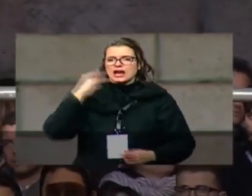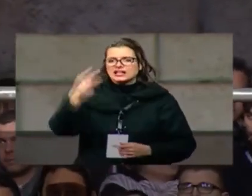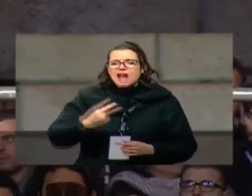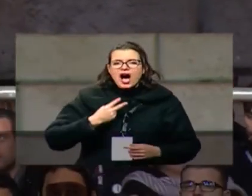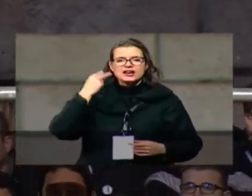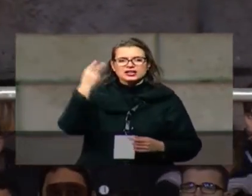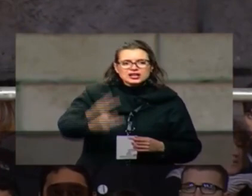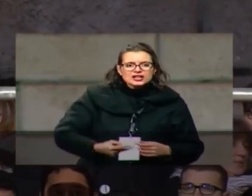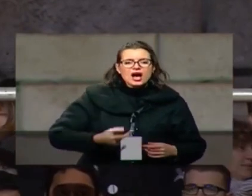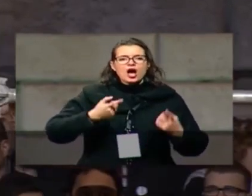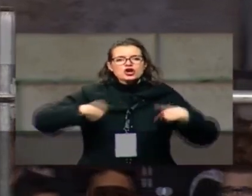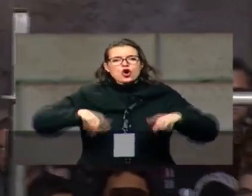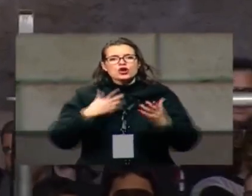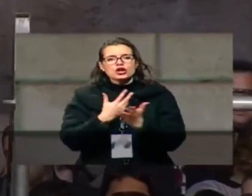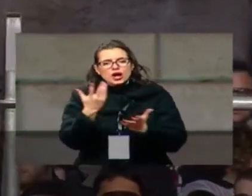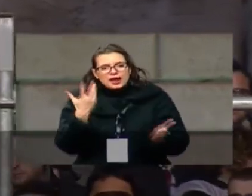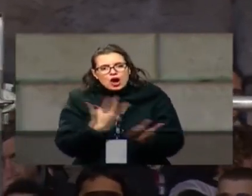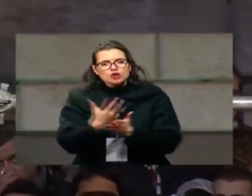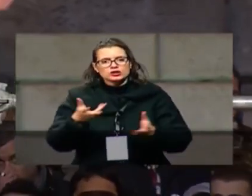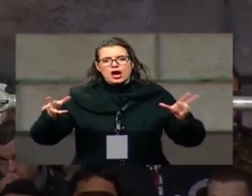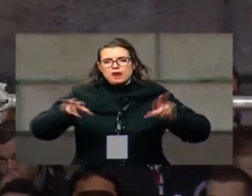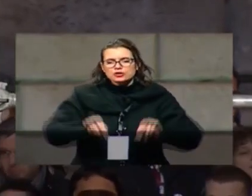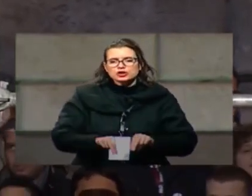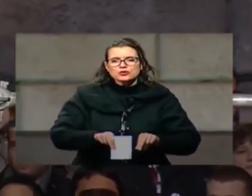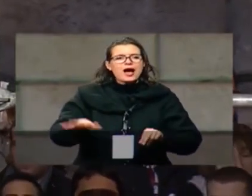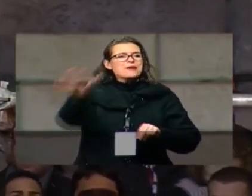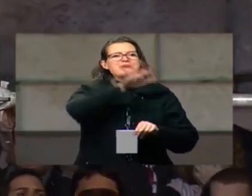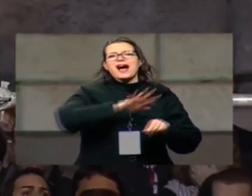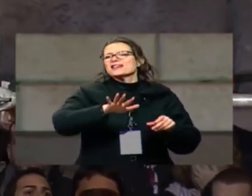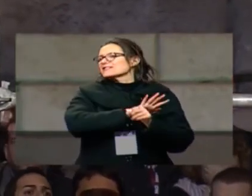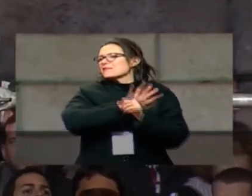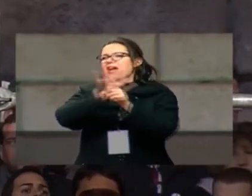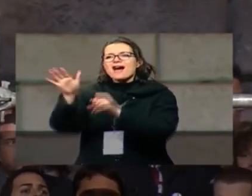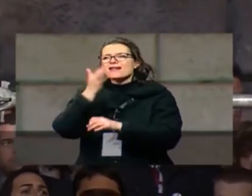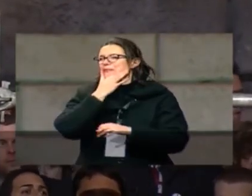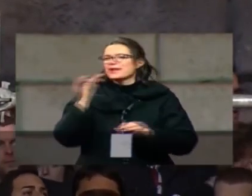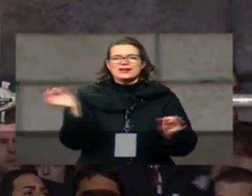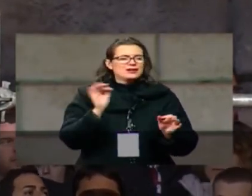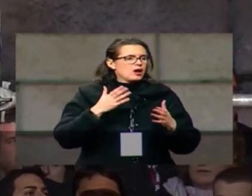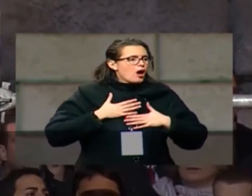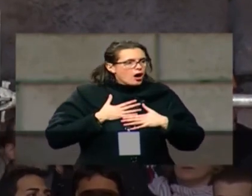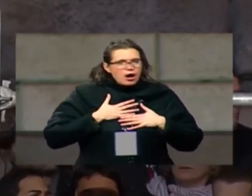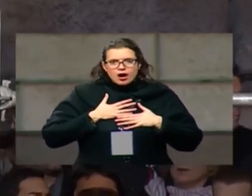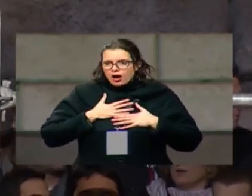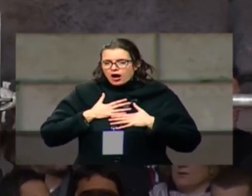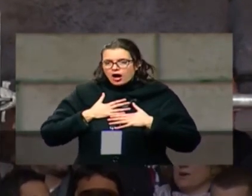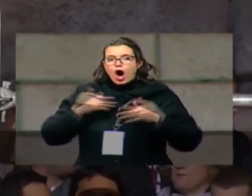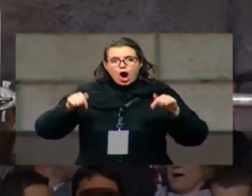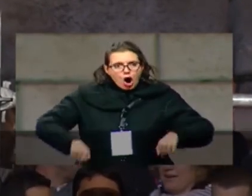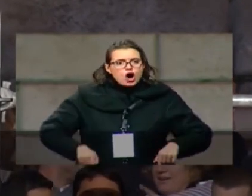raccontarcela sempre magari una piazza bellissima piena ma io Dio mio qui Dobbiamo prendere qualche